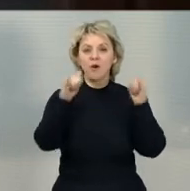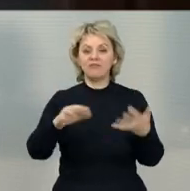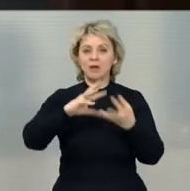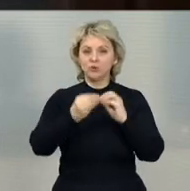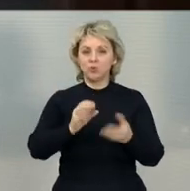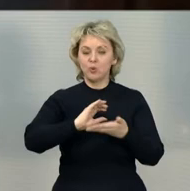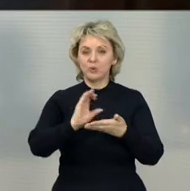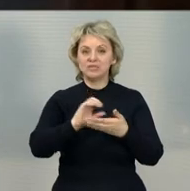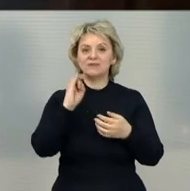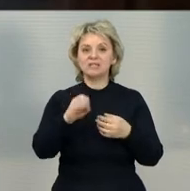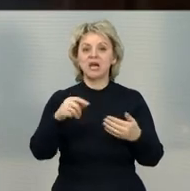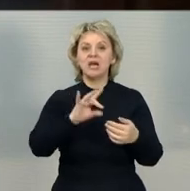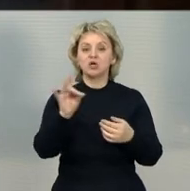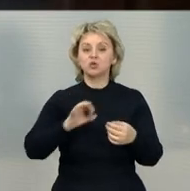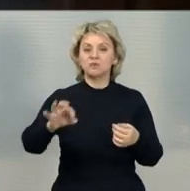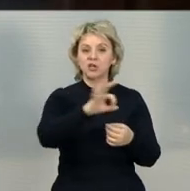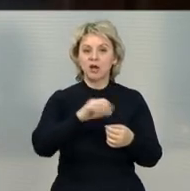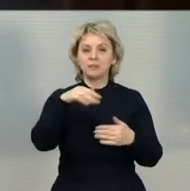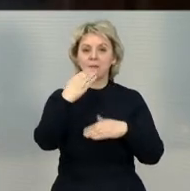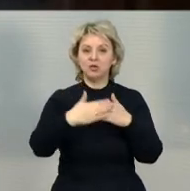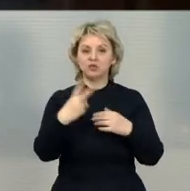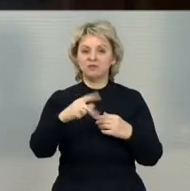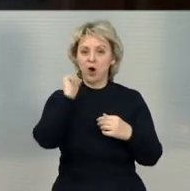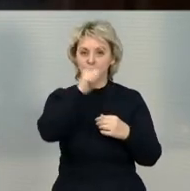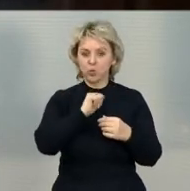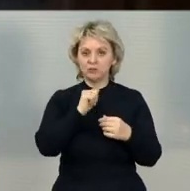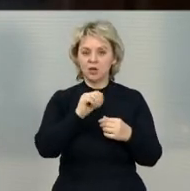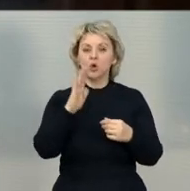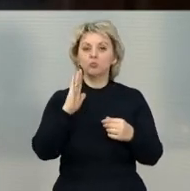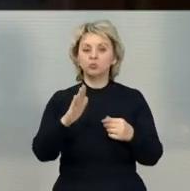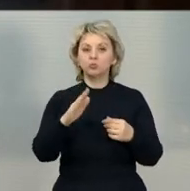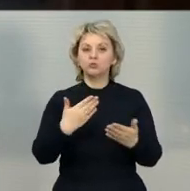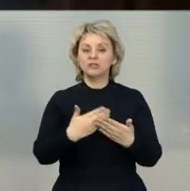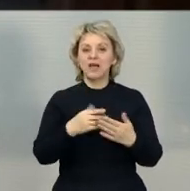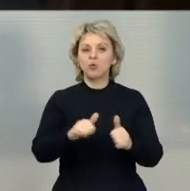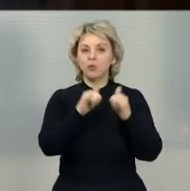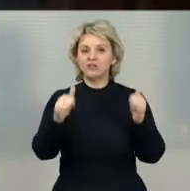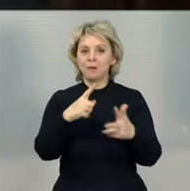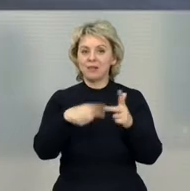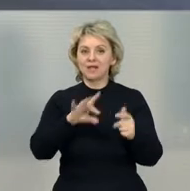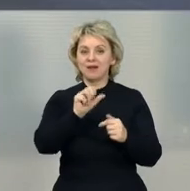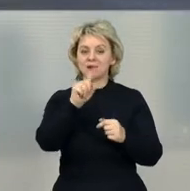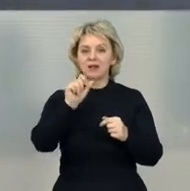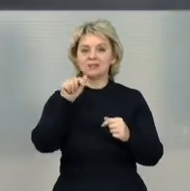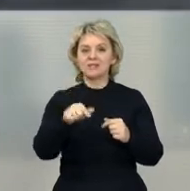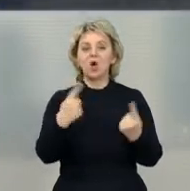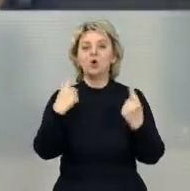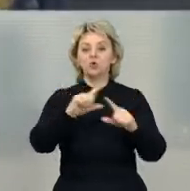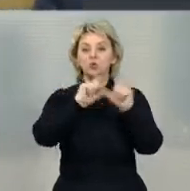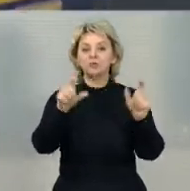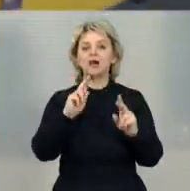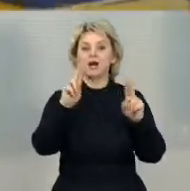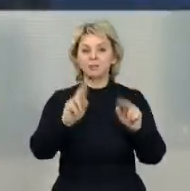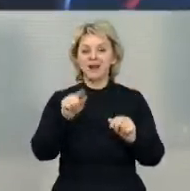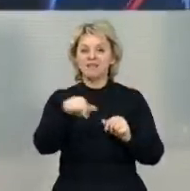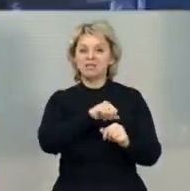объемов производства именно в Ростовской области на ближайшие 2 года будут, я думаю, увеличены в 1,5 раза. Крупные компании, как